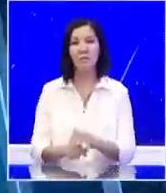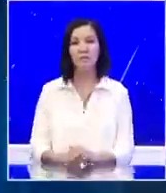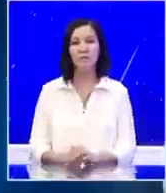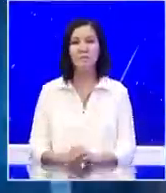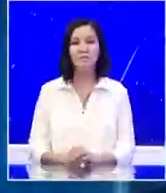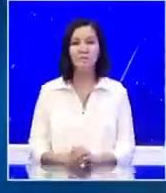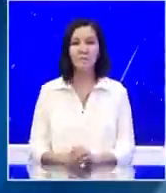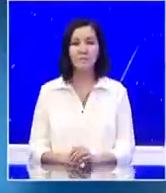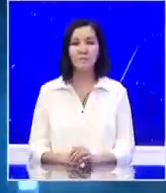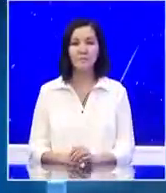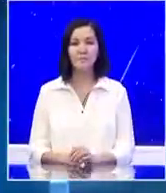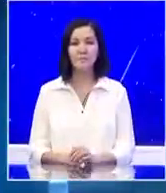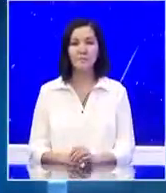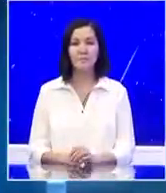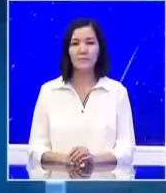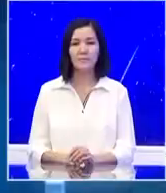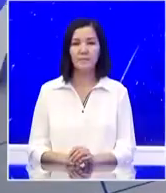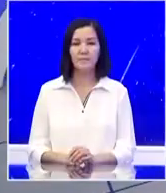Абылай Құттықбай, Жетісу телеарнасы.